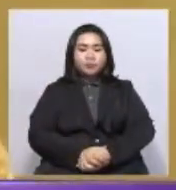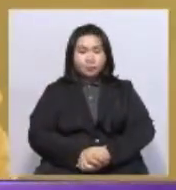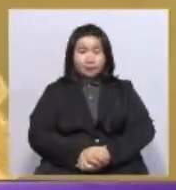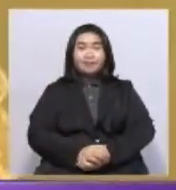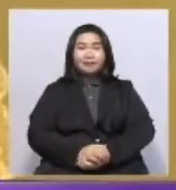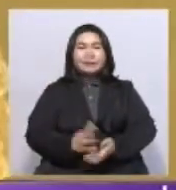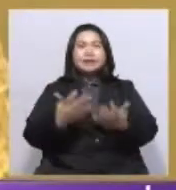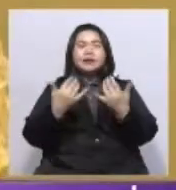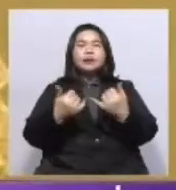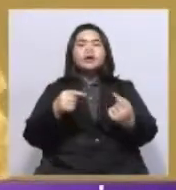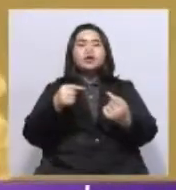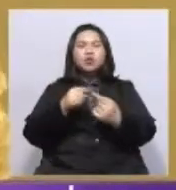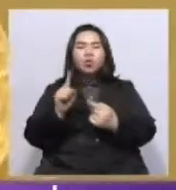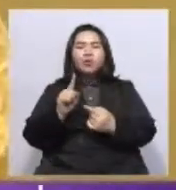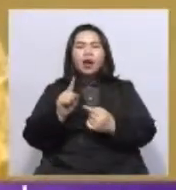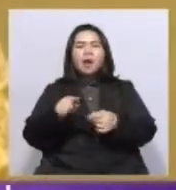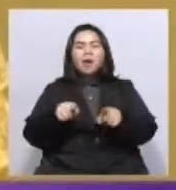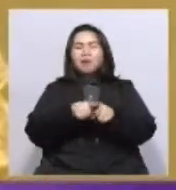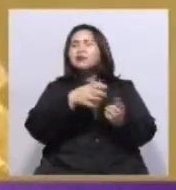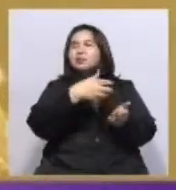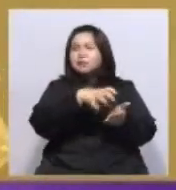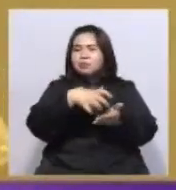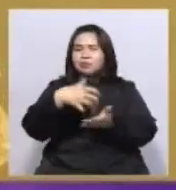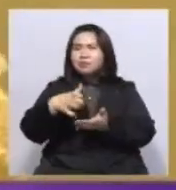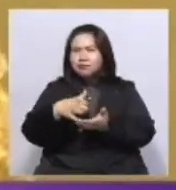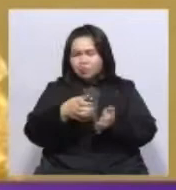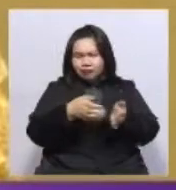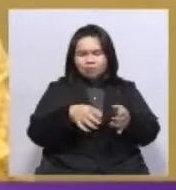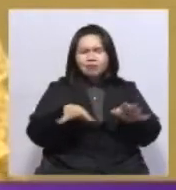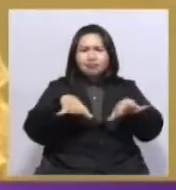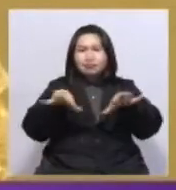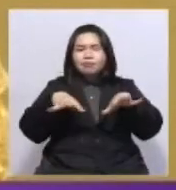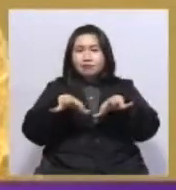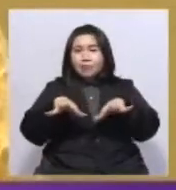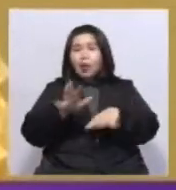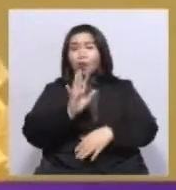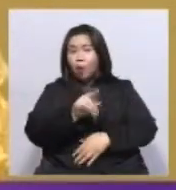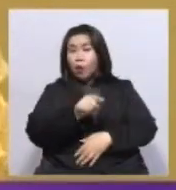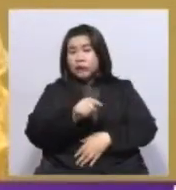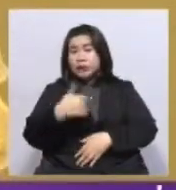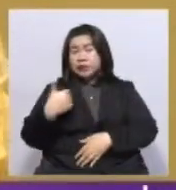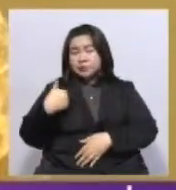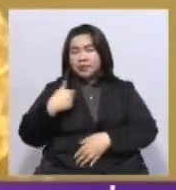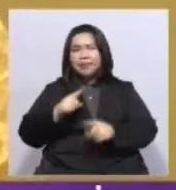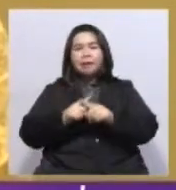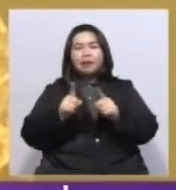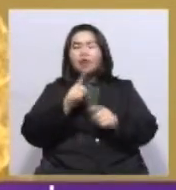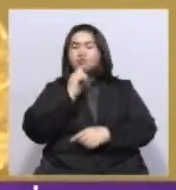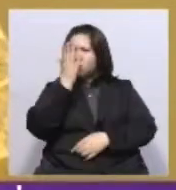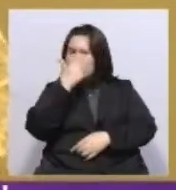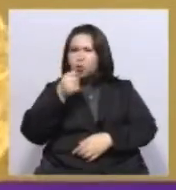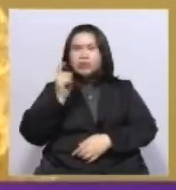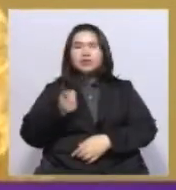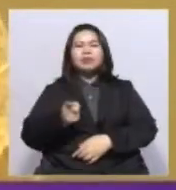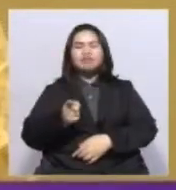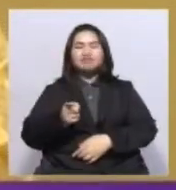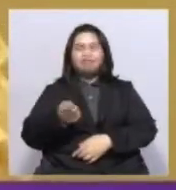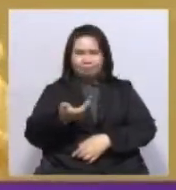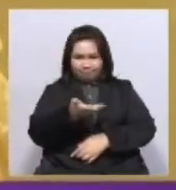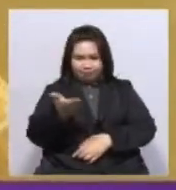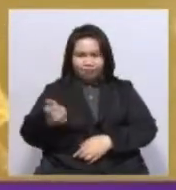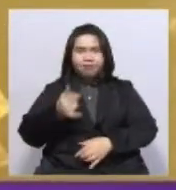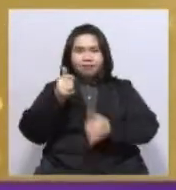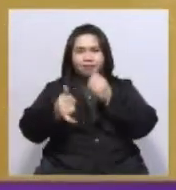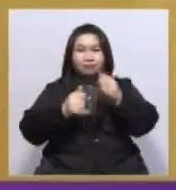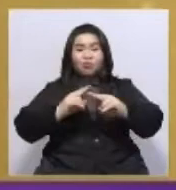ทั้งหมดนี้นะคะเป็นเพียงส่วนหนึ่งของจุดถ่ายภาพสวยๆภายในงานอุ่นไอรักคลายความหนาวเท่านั้นนะคะแต่ว่าจะสวยกว่านี้ค่ะหากคุณผู้ชมมาสัมผัสบ